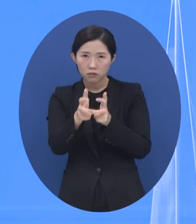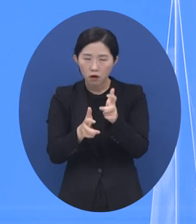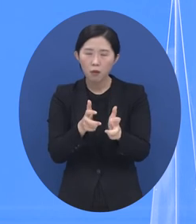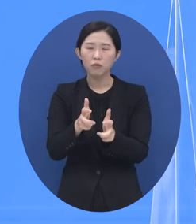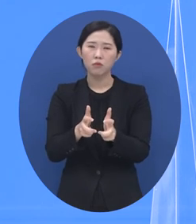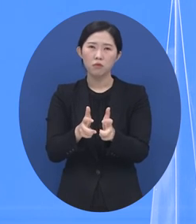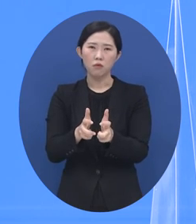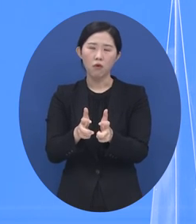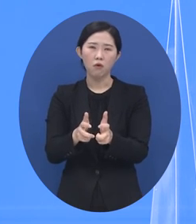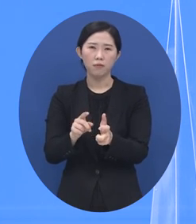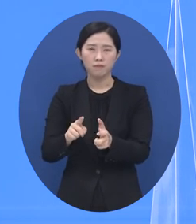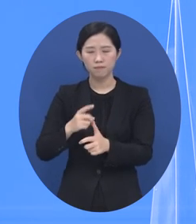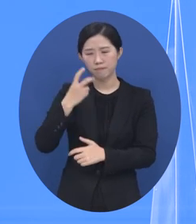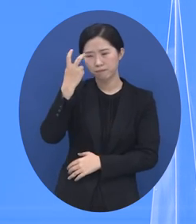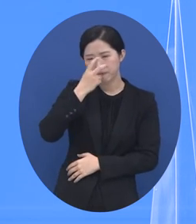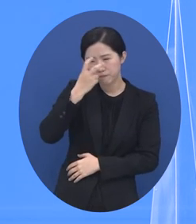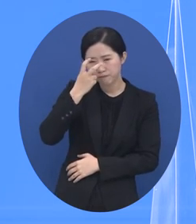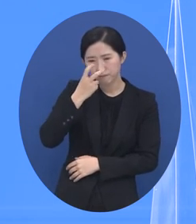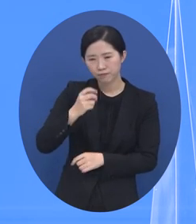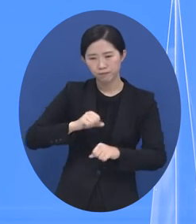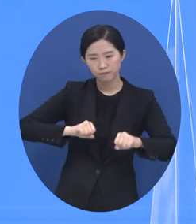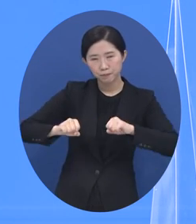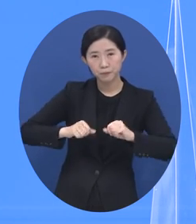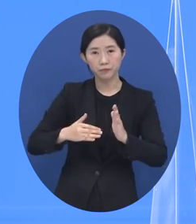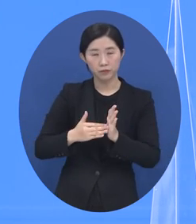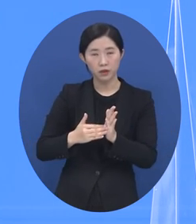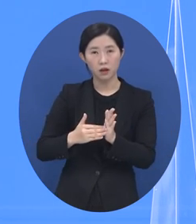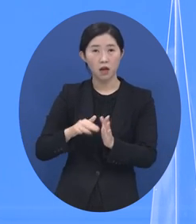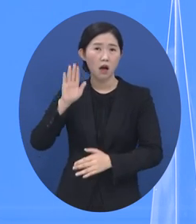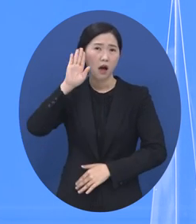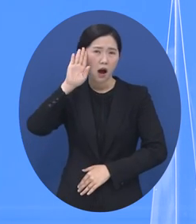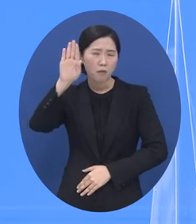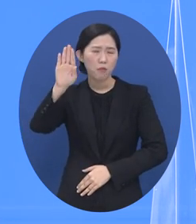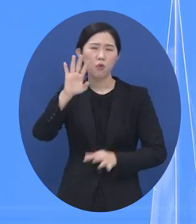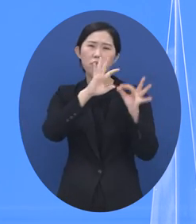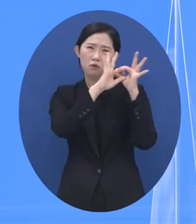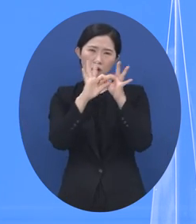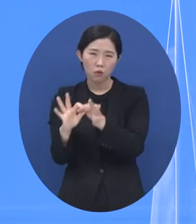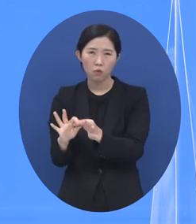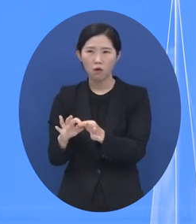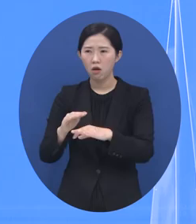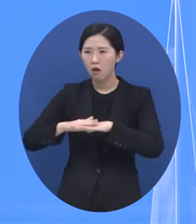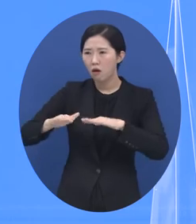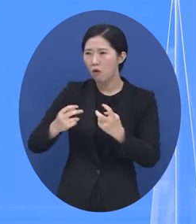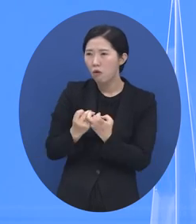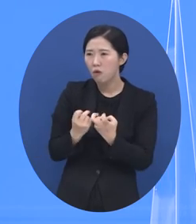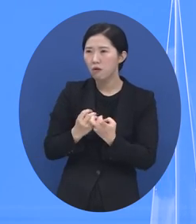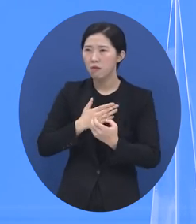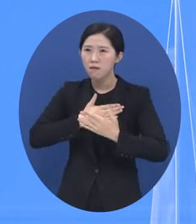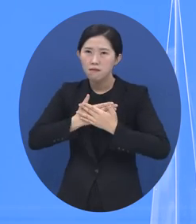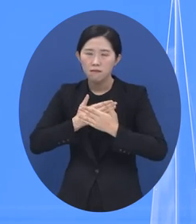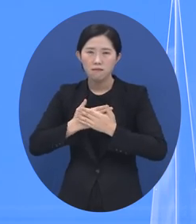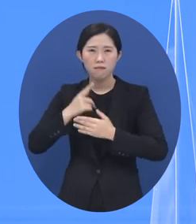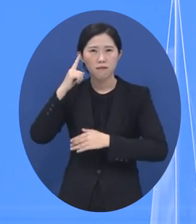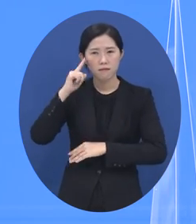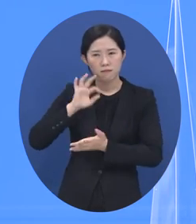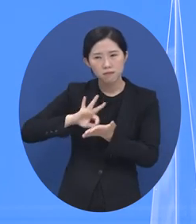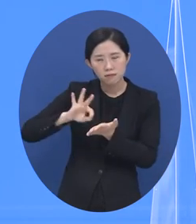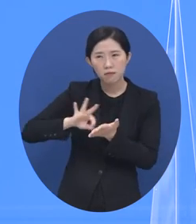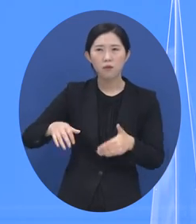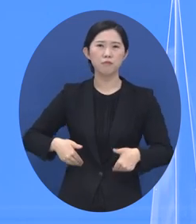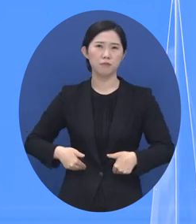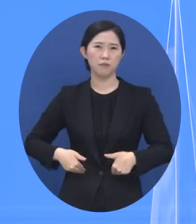것입니다. 답을 정확히 알기 어려운 새로운 과제가 계속 주어지고, 그 모든 순간이 긴장되는 도전일